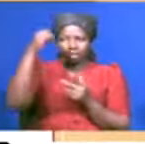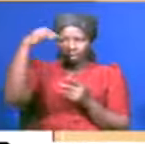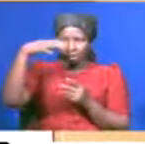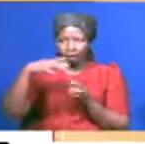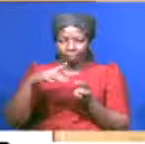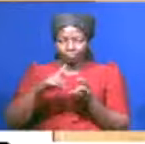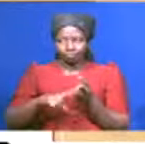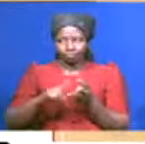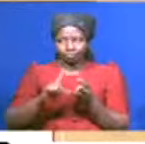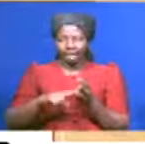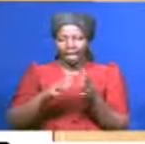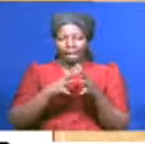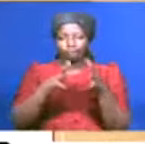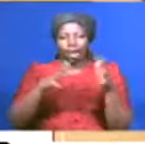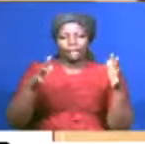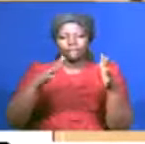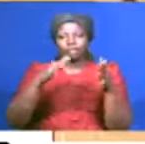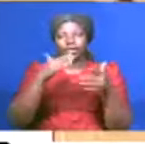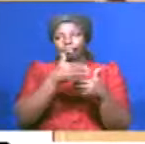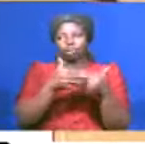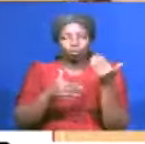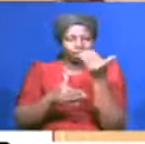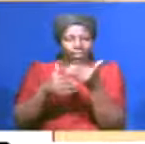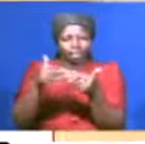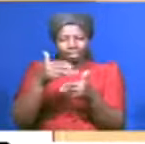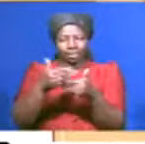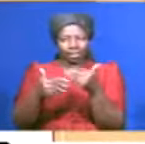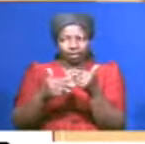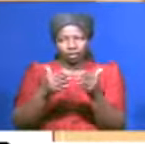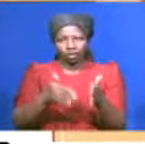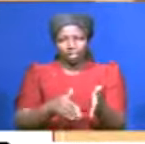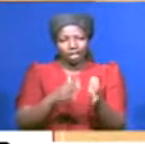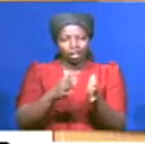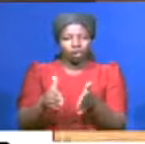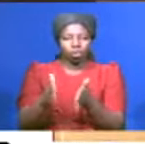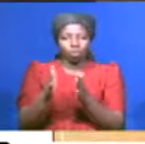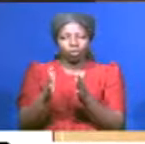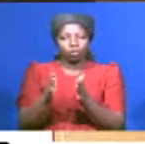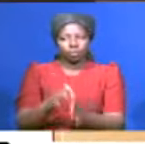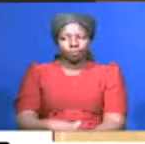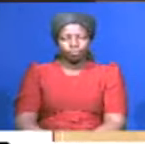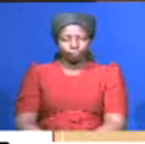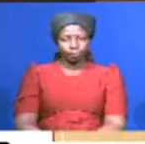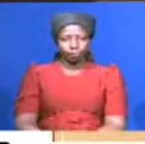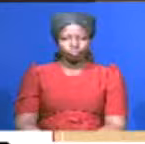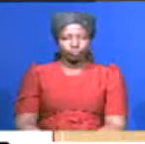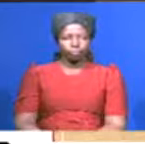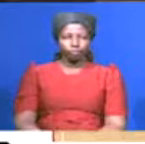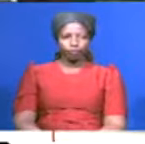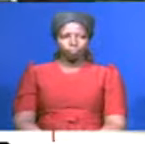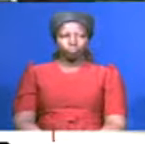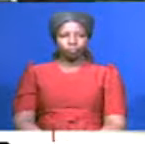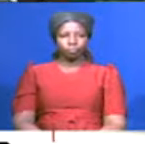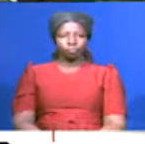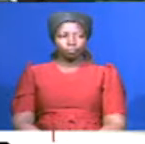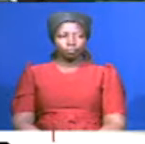kuzindua upanuzi wa barabara za mji wa Mtito Andei. Ruth Wamboi, Dira ya Magwiji.